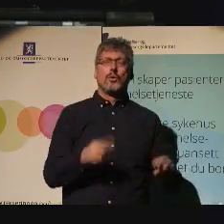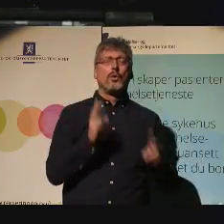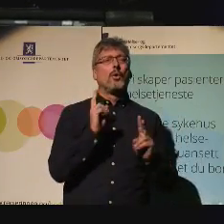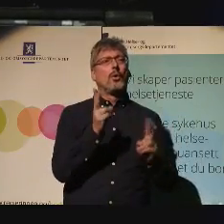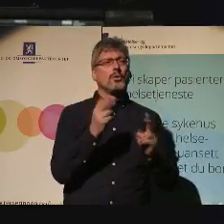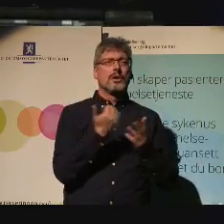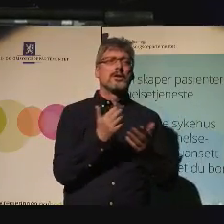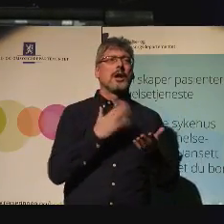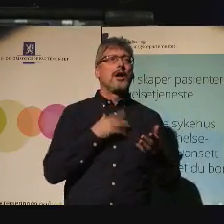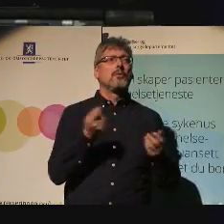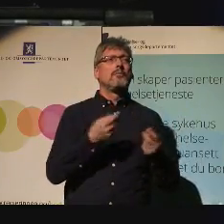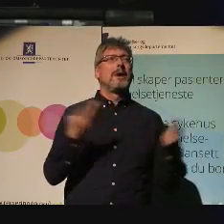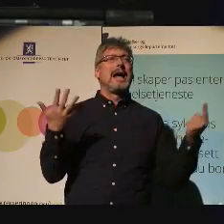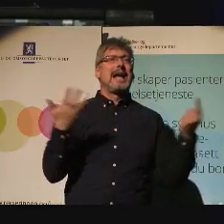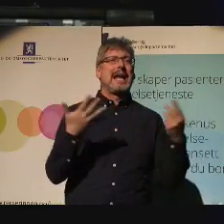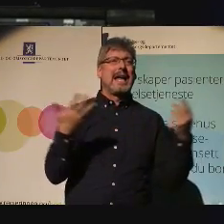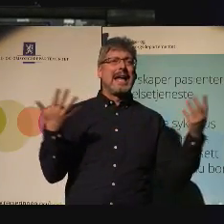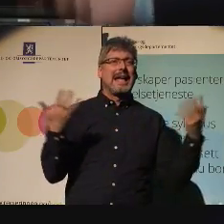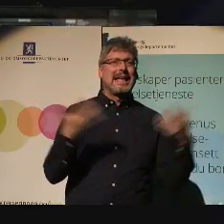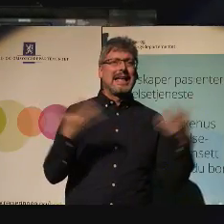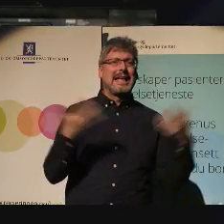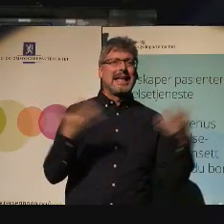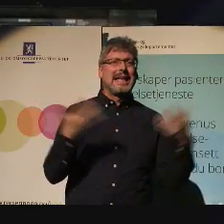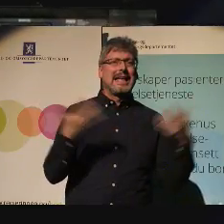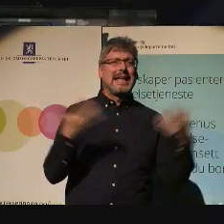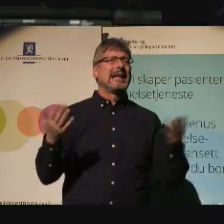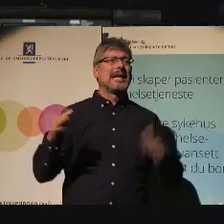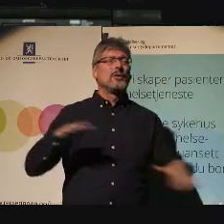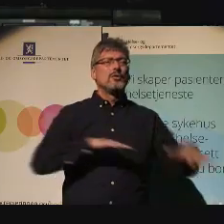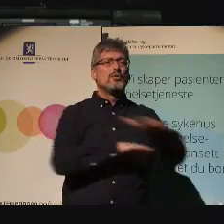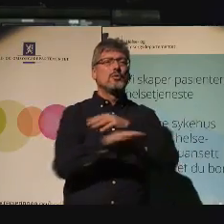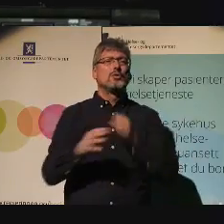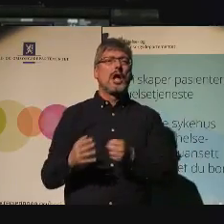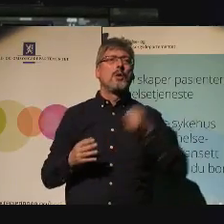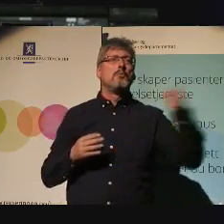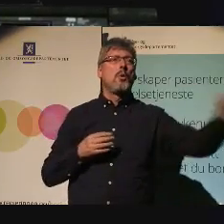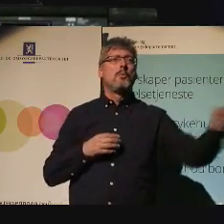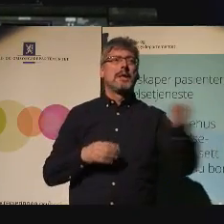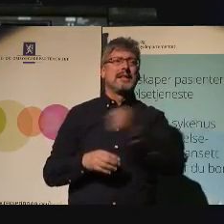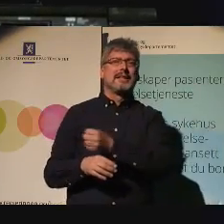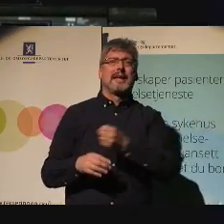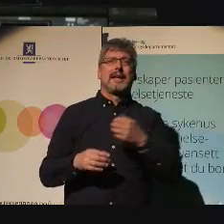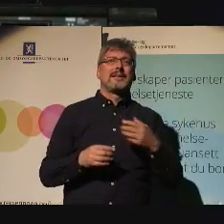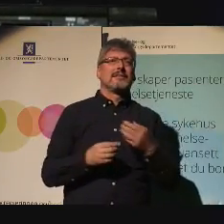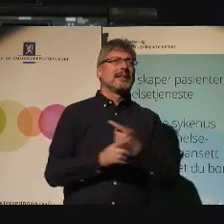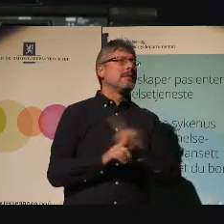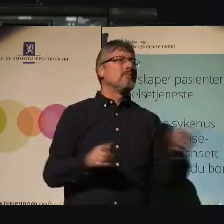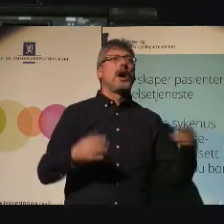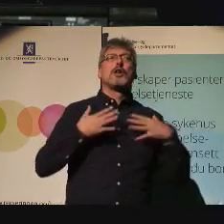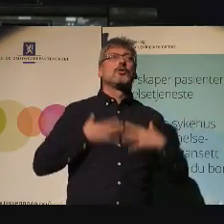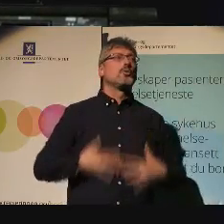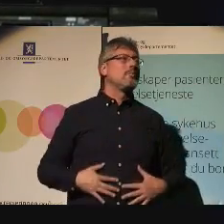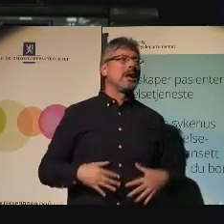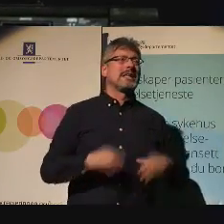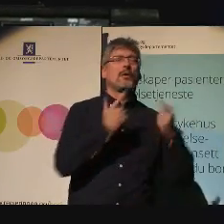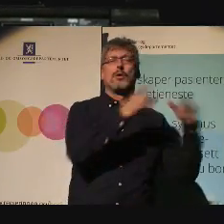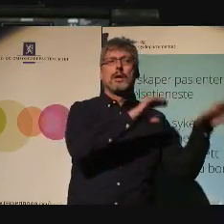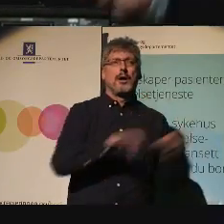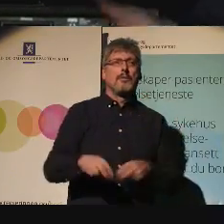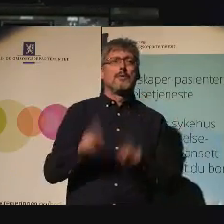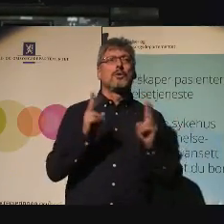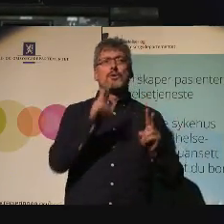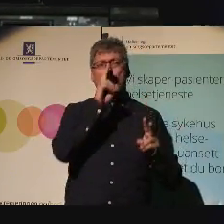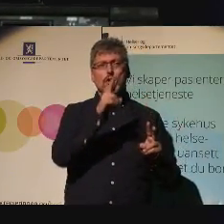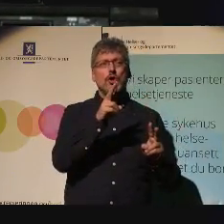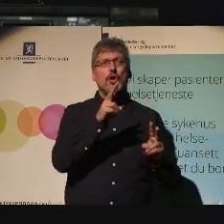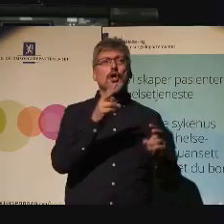integrering å gjøre. Den har med en sosial mobilitet å gjøre, som gjør at det ikke bare er sånn at ting går i arv, men det er også nye grupper som